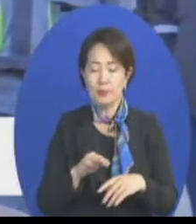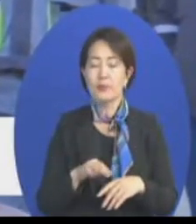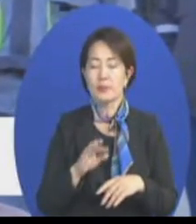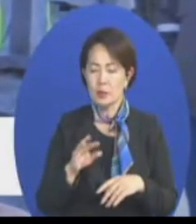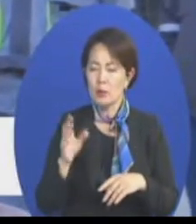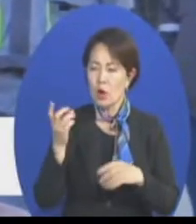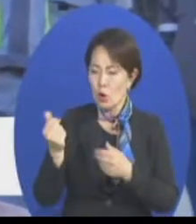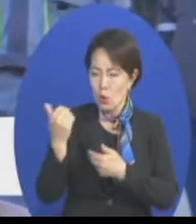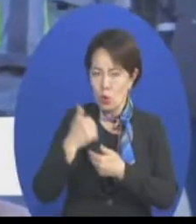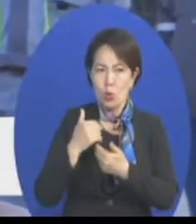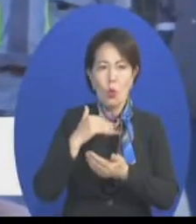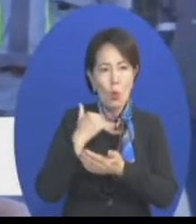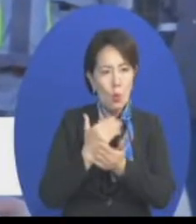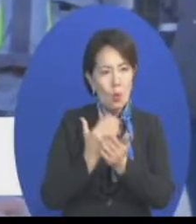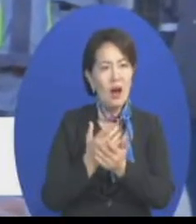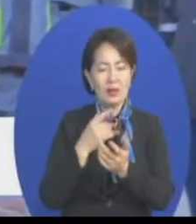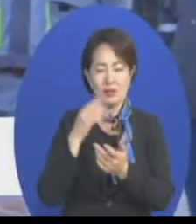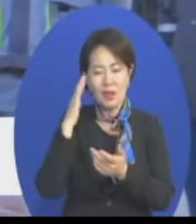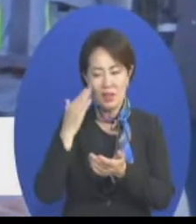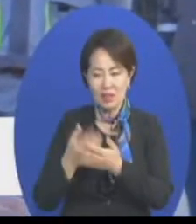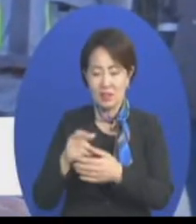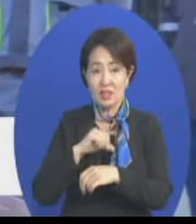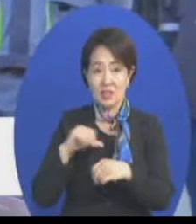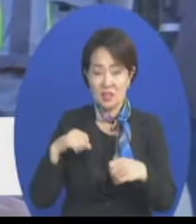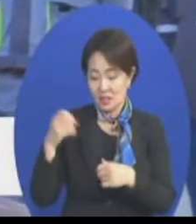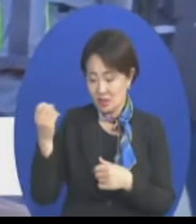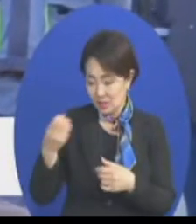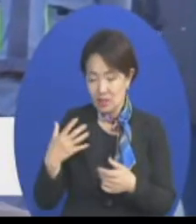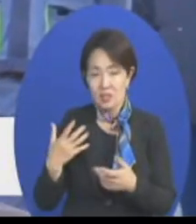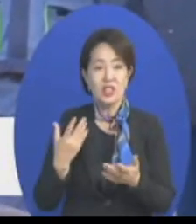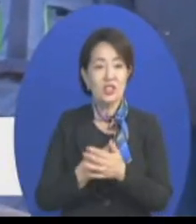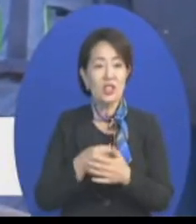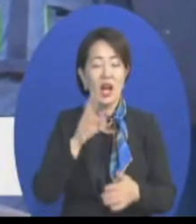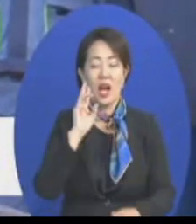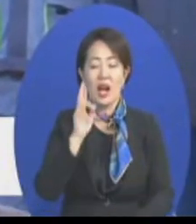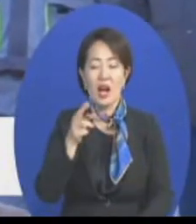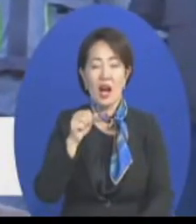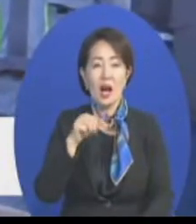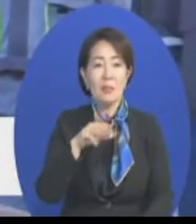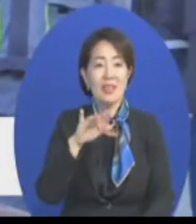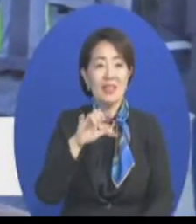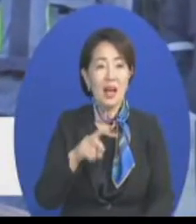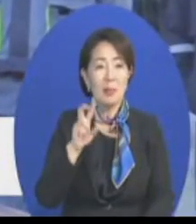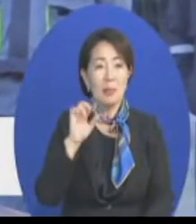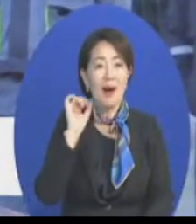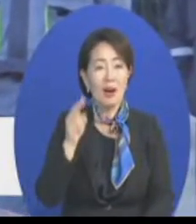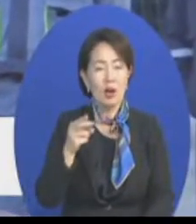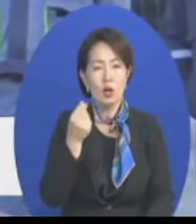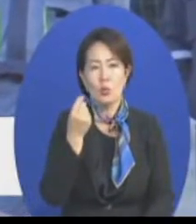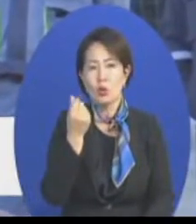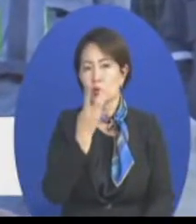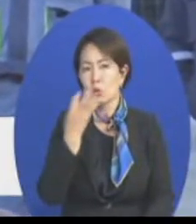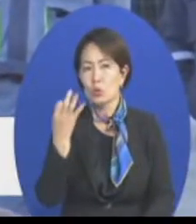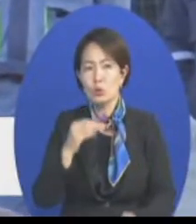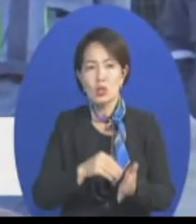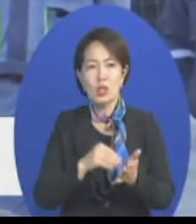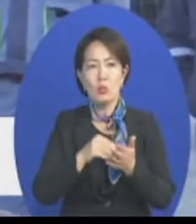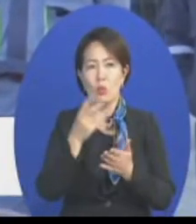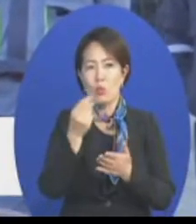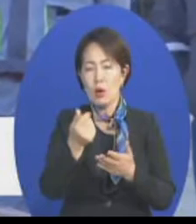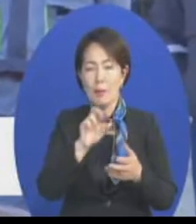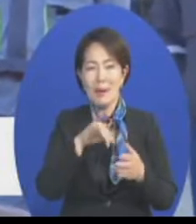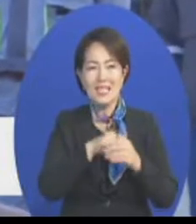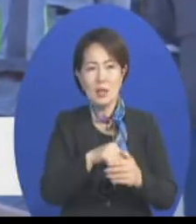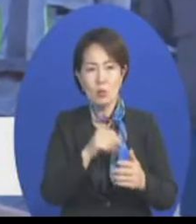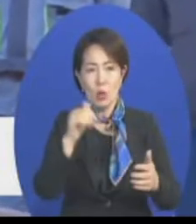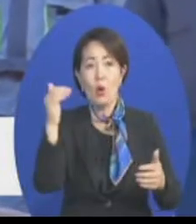гэсэн саналыг иргэдээс төвшүүлсэн явуулалт юм байна. Одоо капитал банкны 400 тэрэм дөрвний хөрөнгө барьцаа